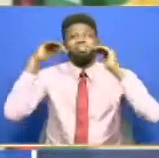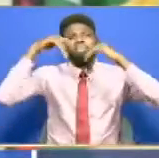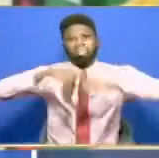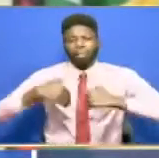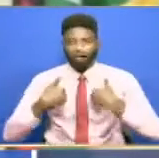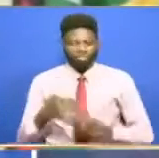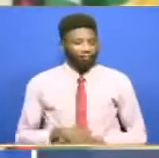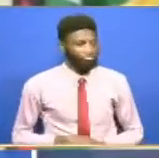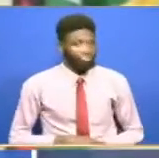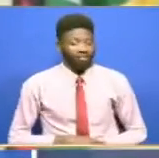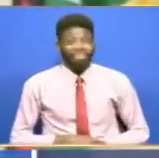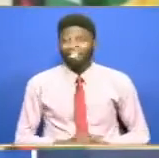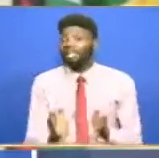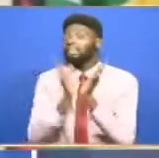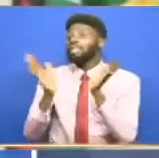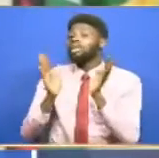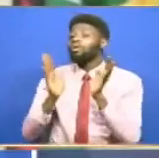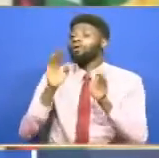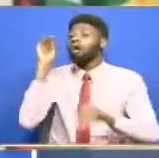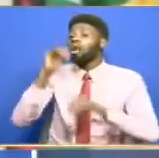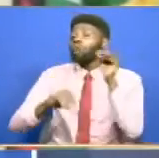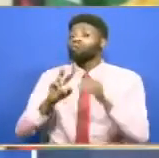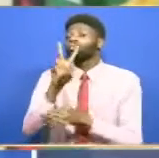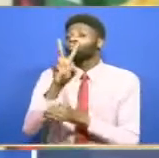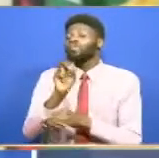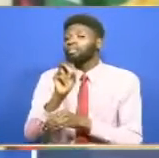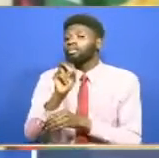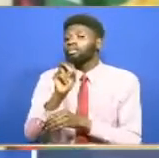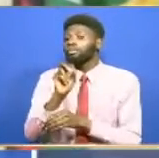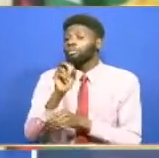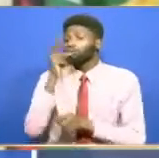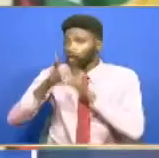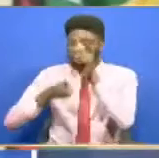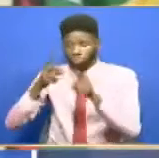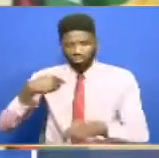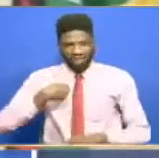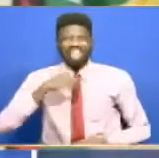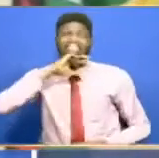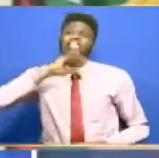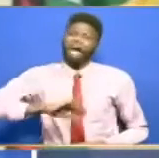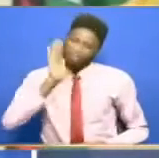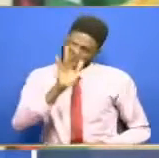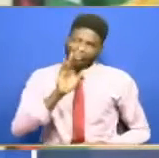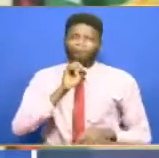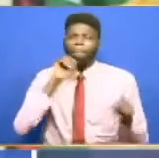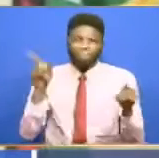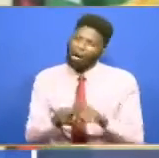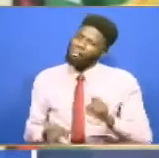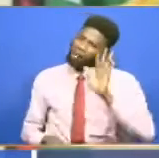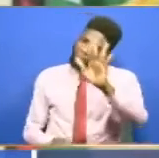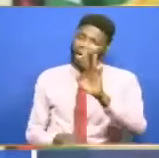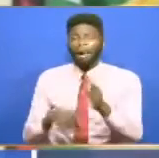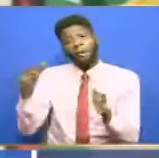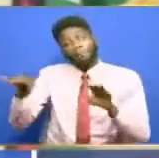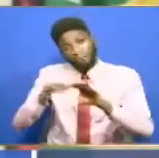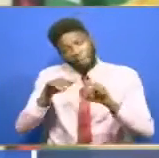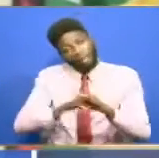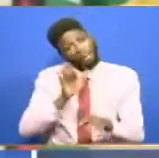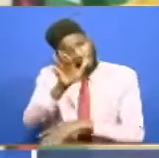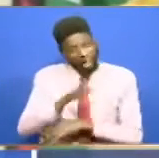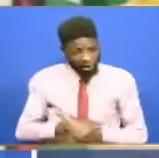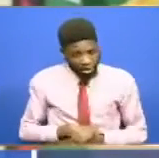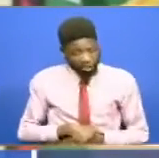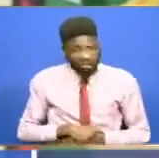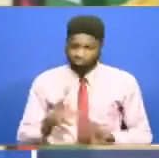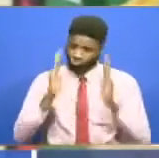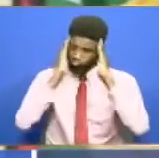of 2022, I, your son, your brother, one of you, Alfred Nganga Mutua,